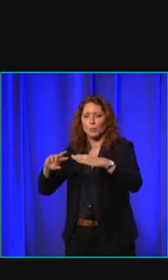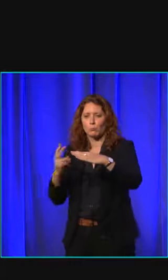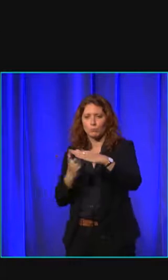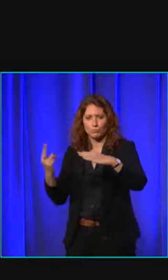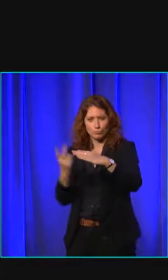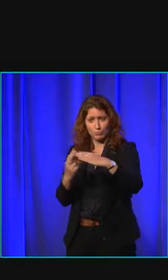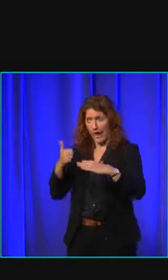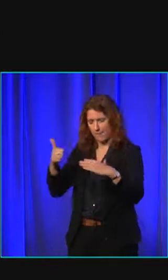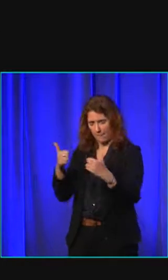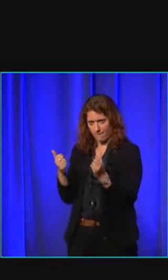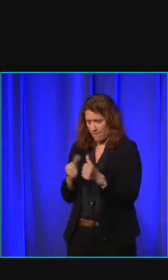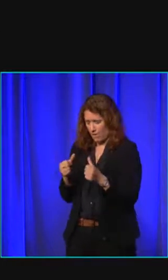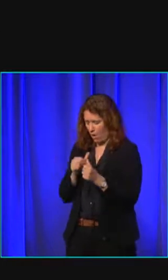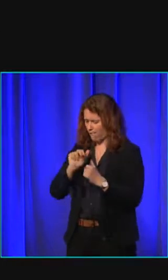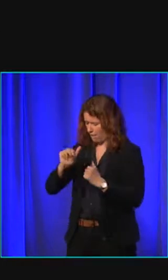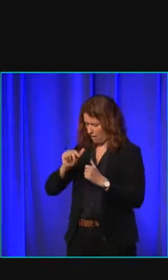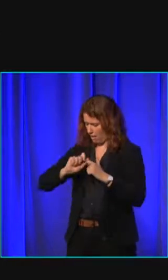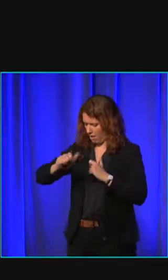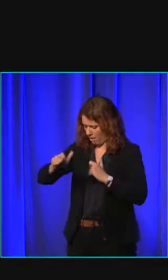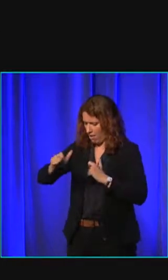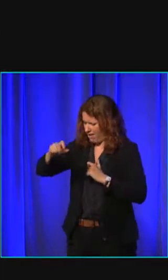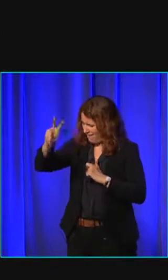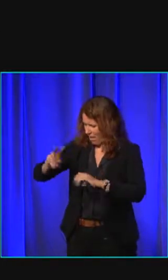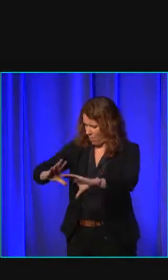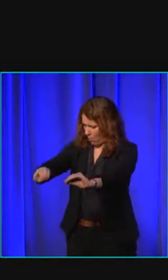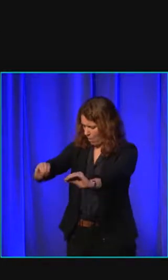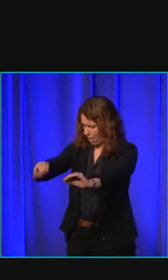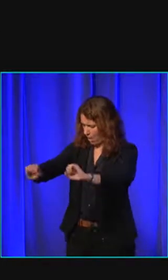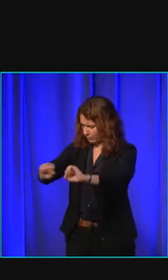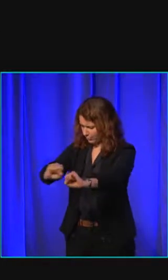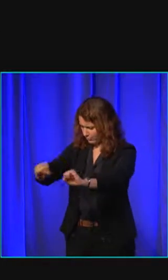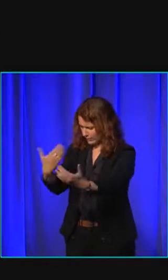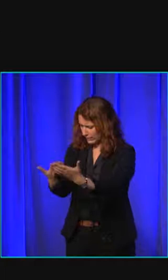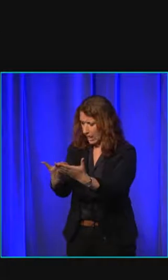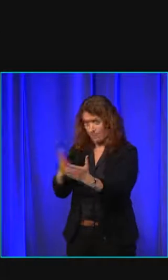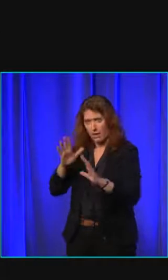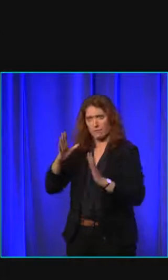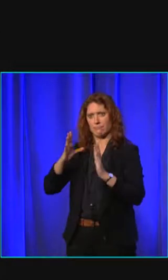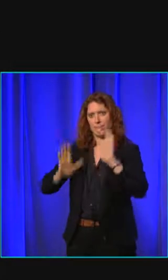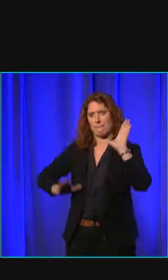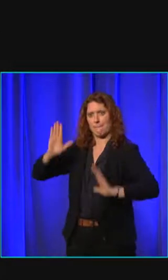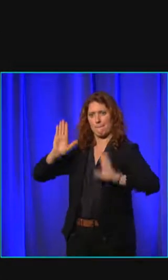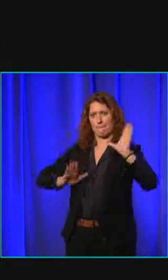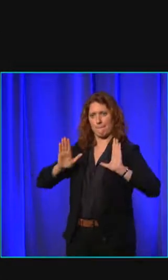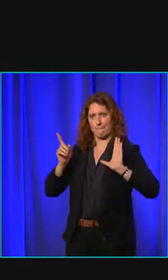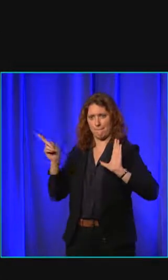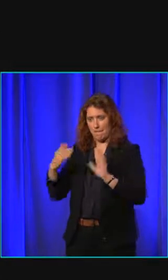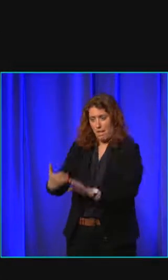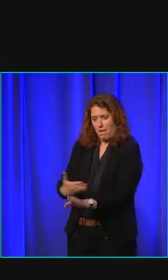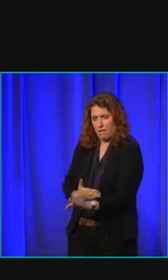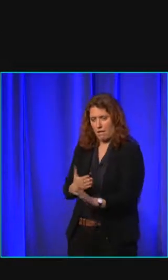la séquence aquatique qu'elle va réaliser ultérieurement dans l'eau. Et